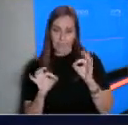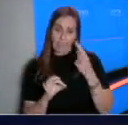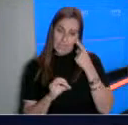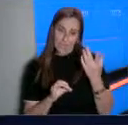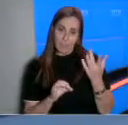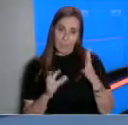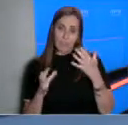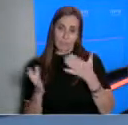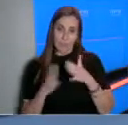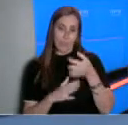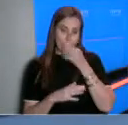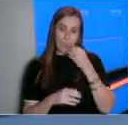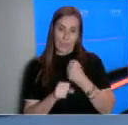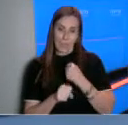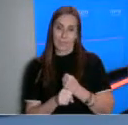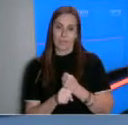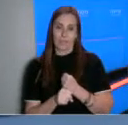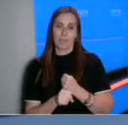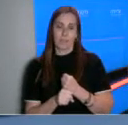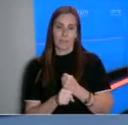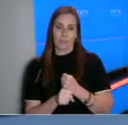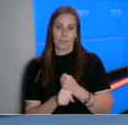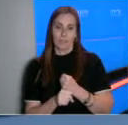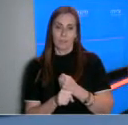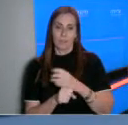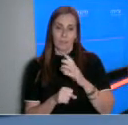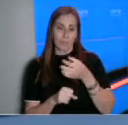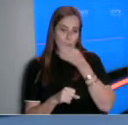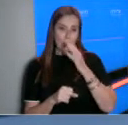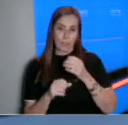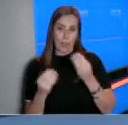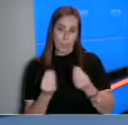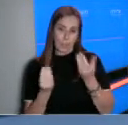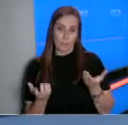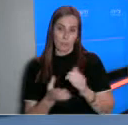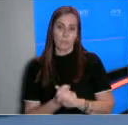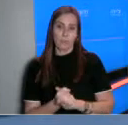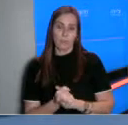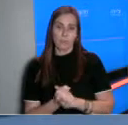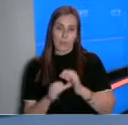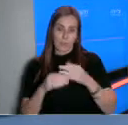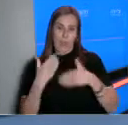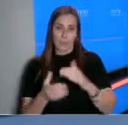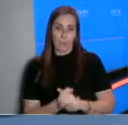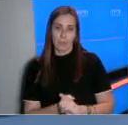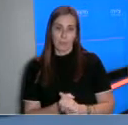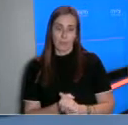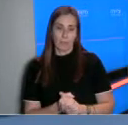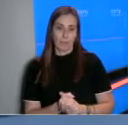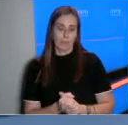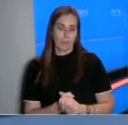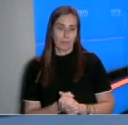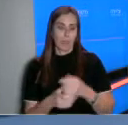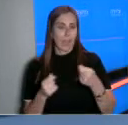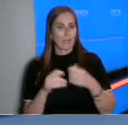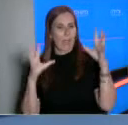נראה איך הולך, נשפר, נעשה שיפור של המוצר אם צריך כמובן. ונתחיל להריץ את זה, אין שום סיבה.